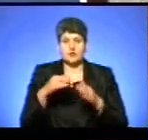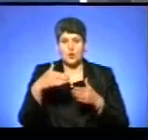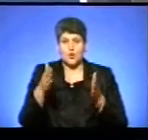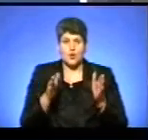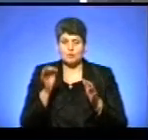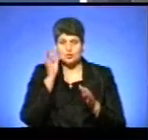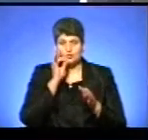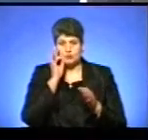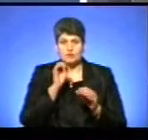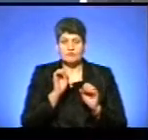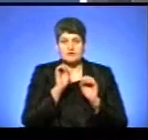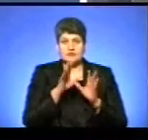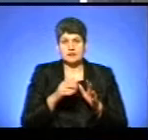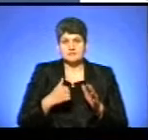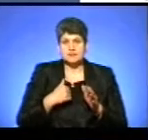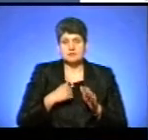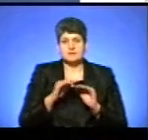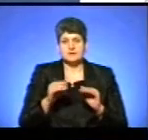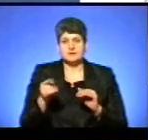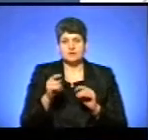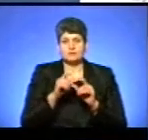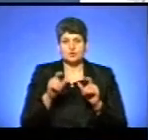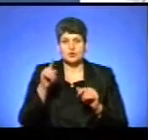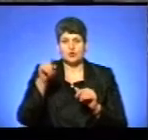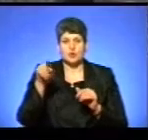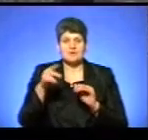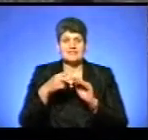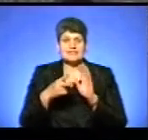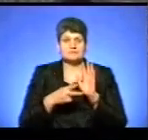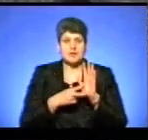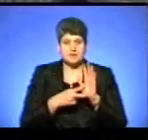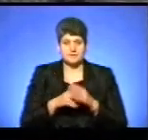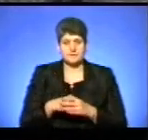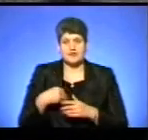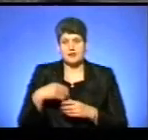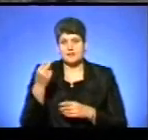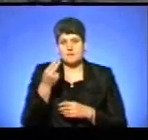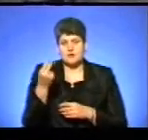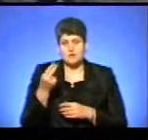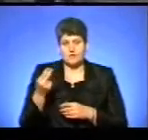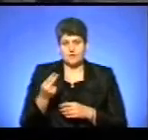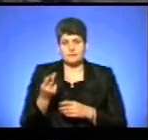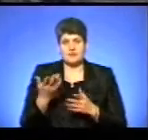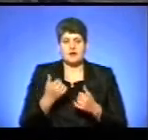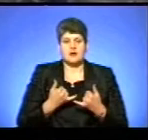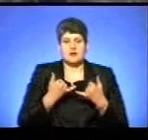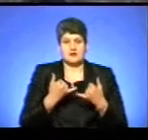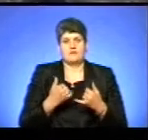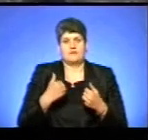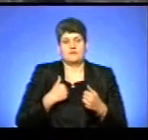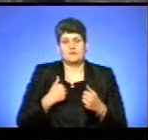малюнки передали бійцям на передову учні Тернопільської школи номер 17. Я намалювала малюнок для воїнів АТО, тому